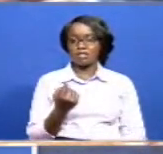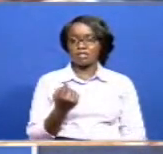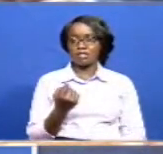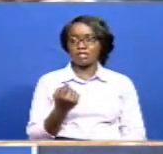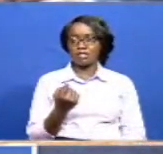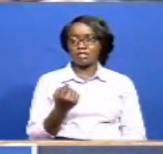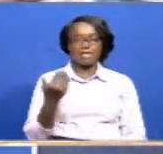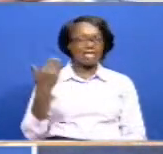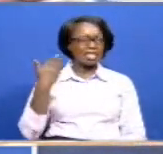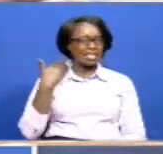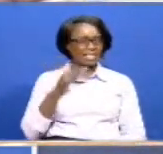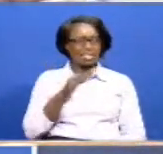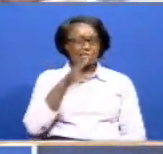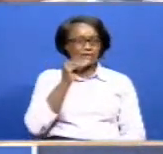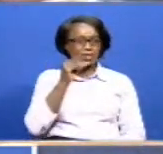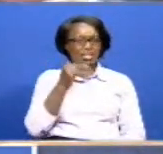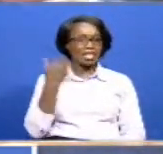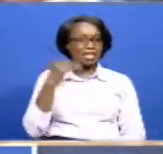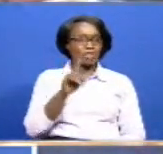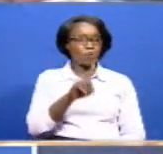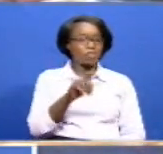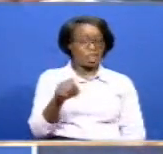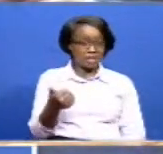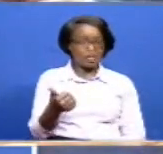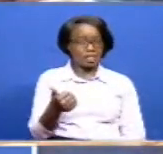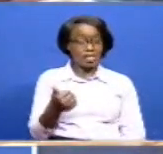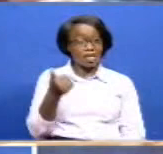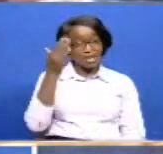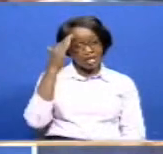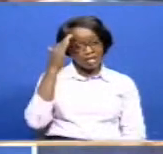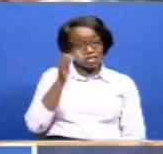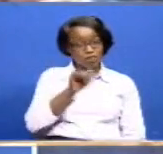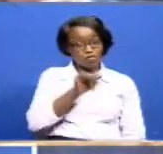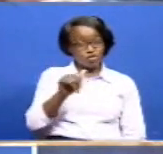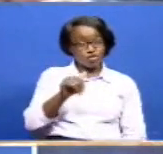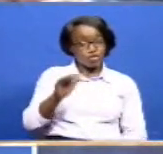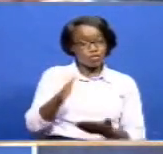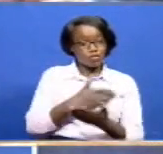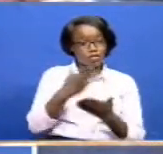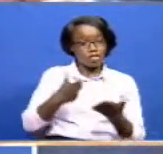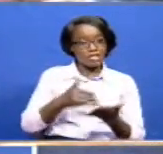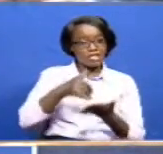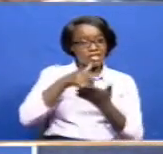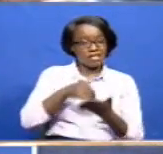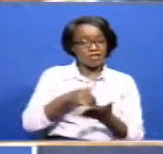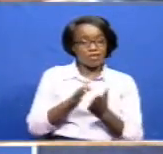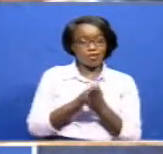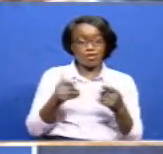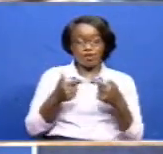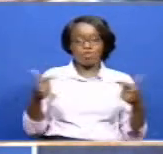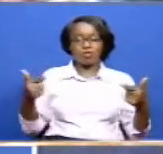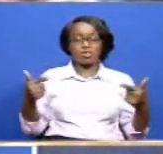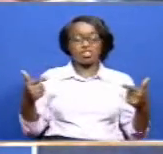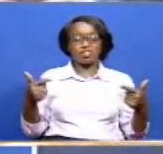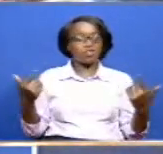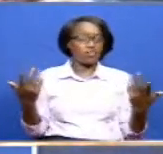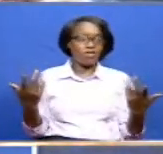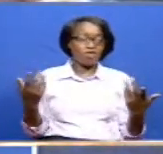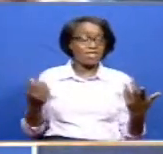speech, na wajue wanamuziki ambao wanaingilia siasa, iwe ni atangatanga, yeleweke,